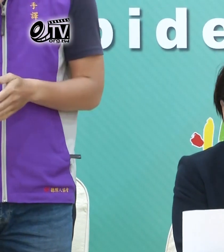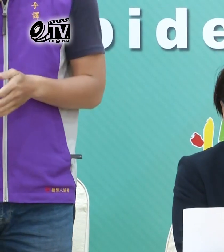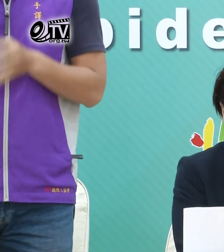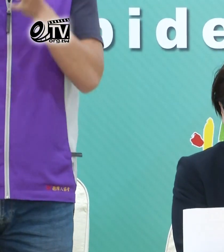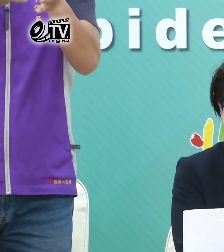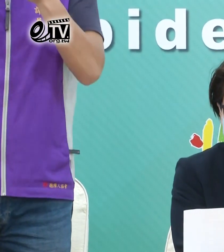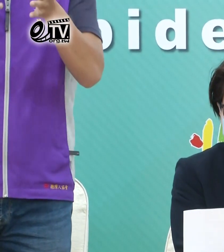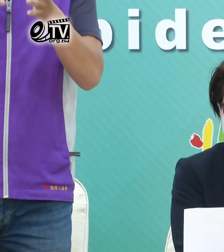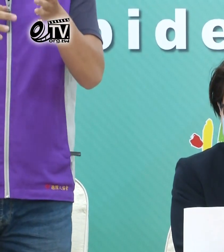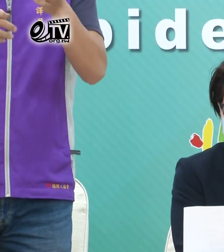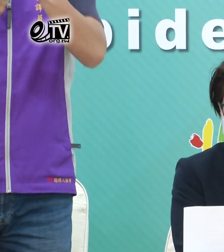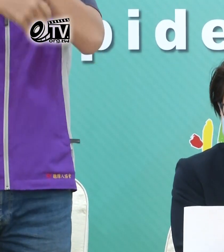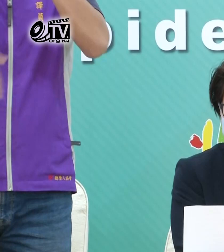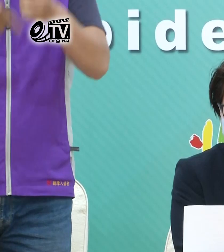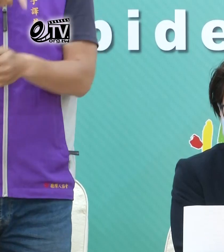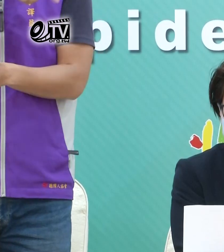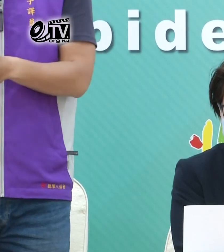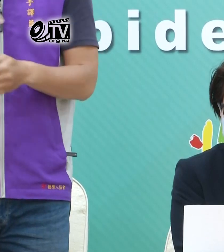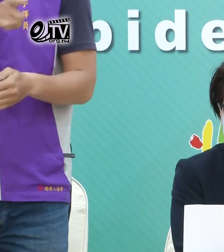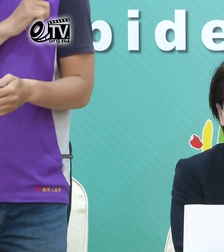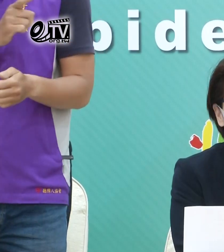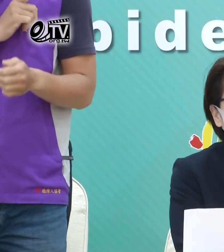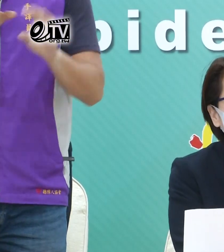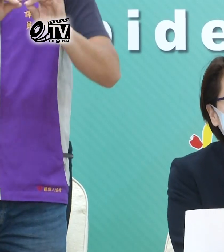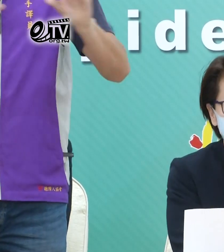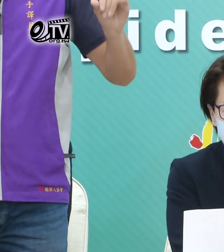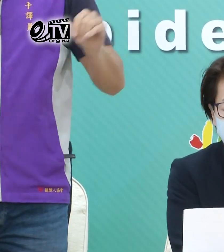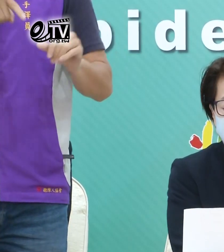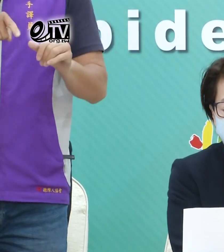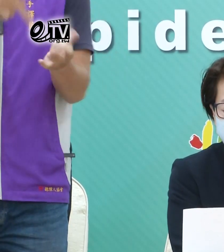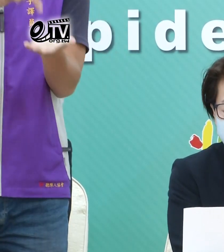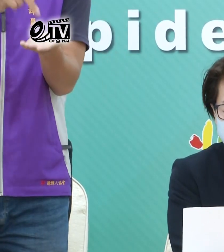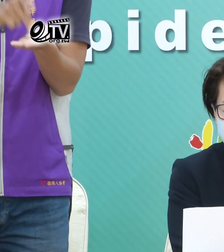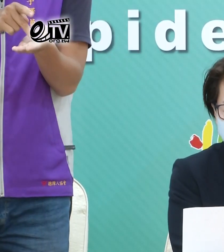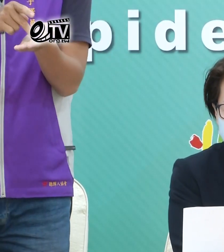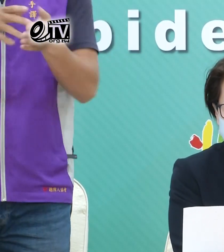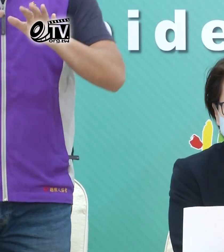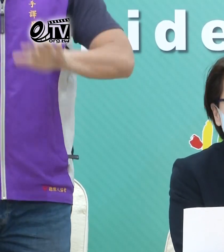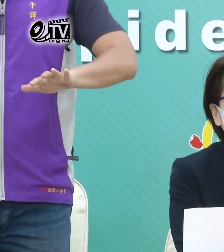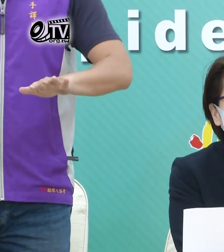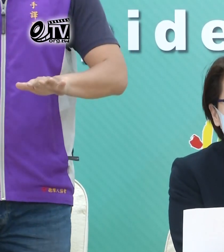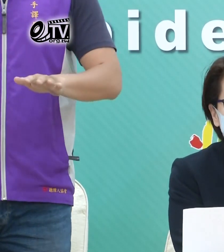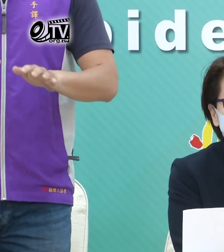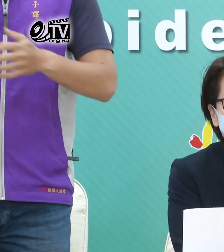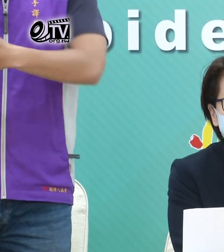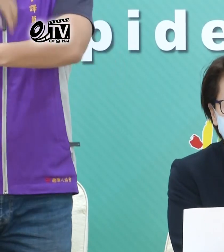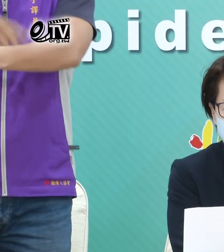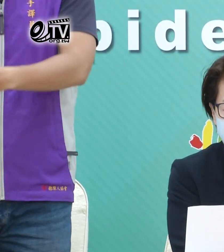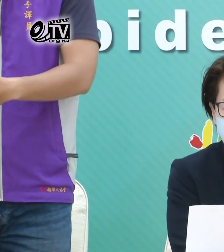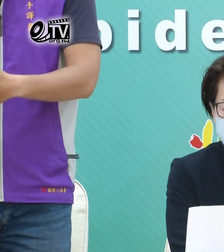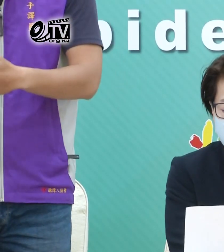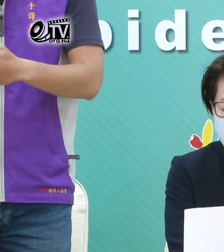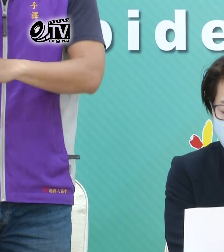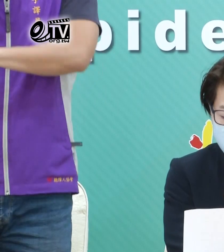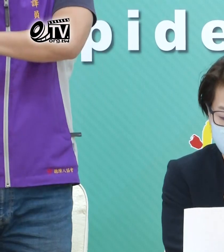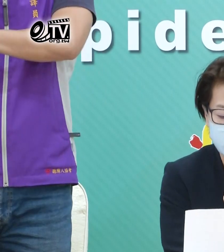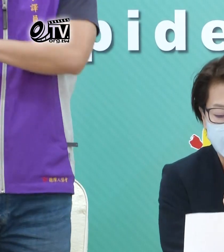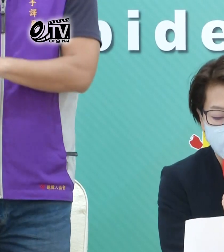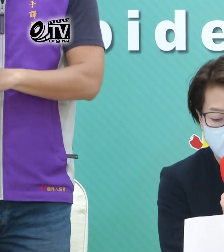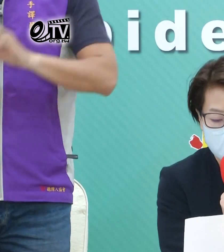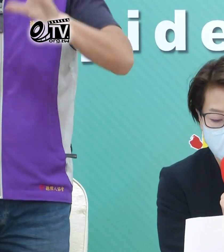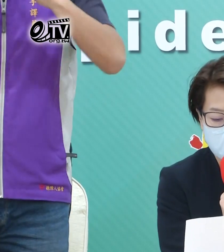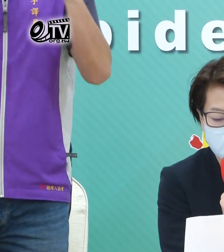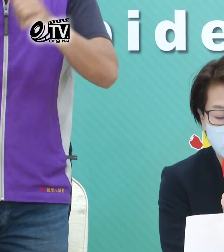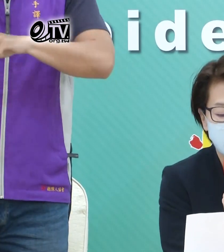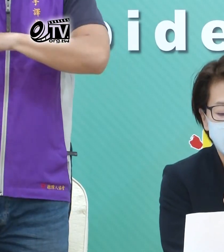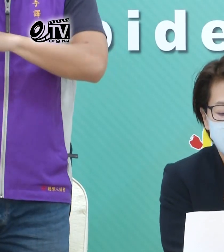业用的相关的私有土财产出租的对象，那今天我们会针对住宅的部分，尤其是社宅跟国宅，